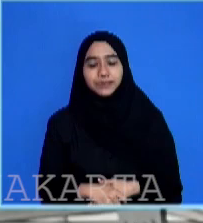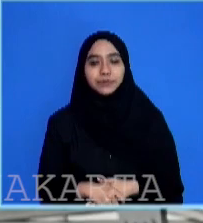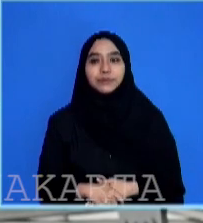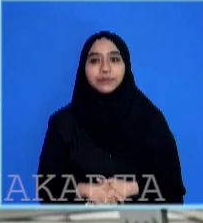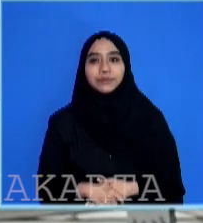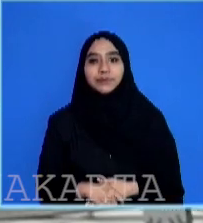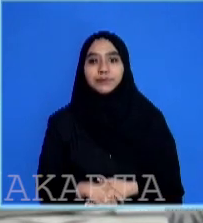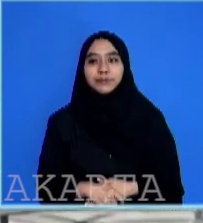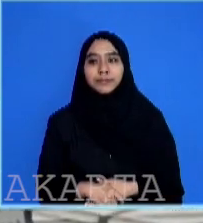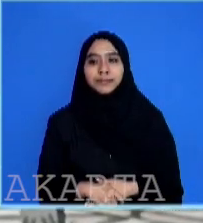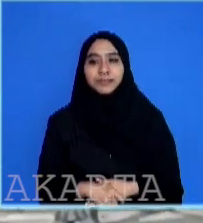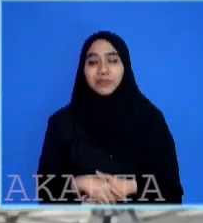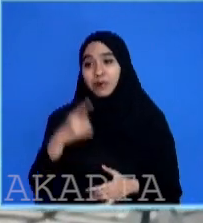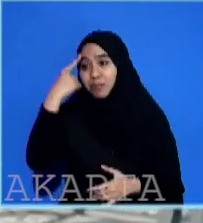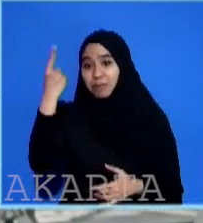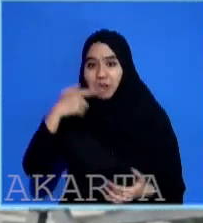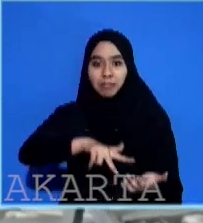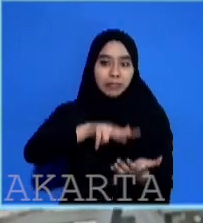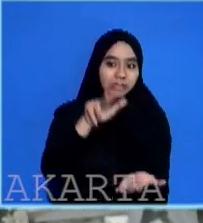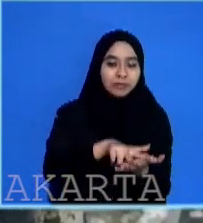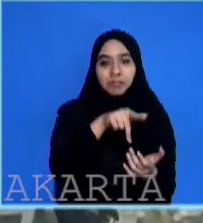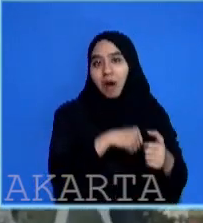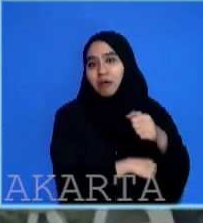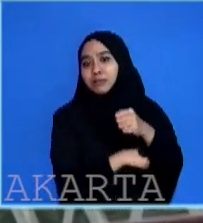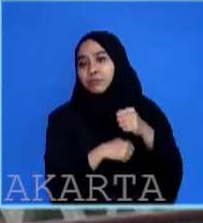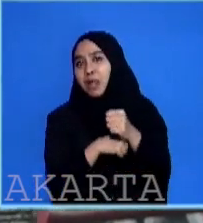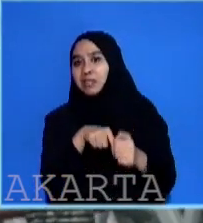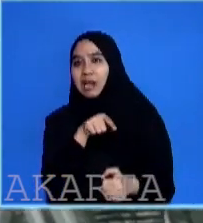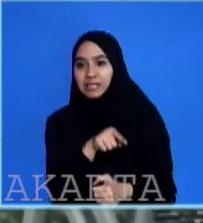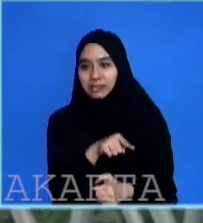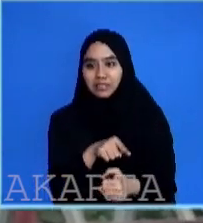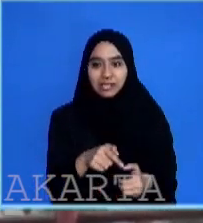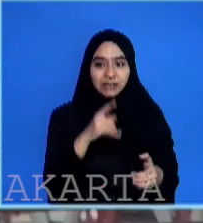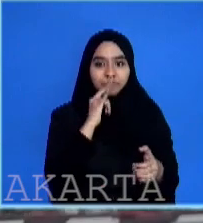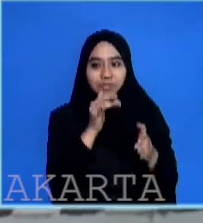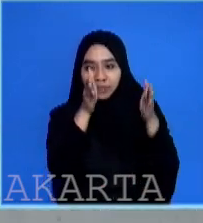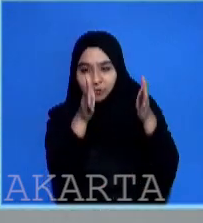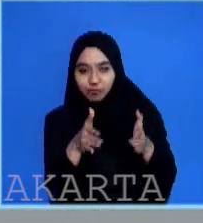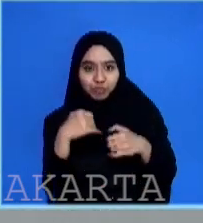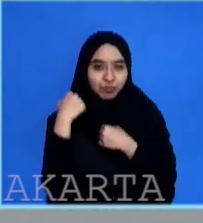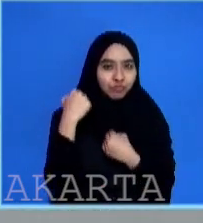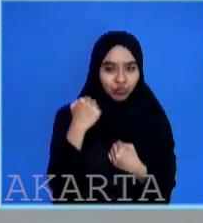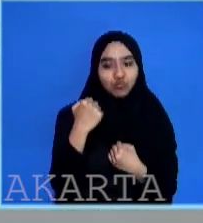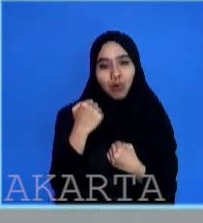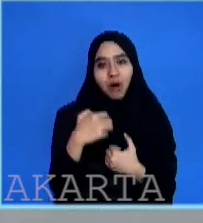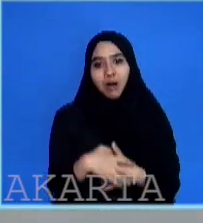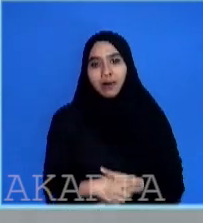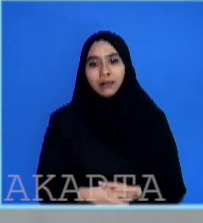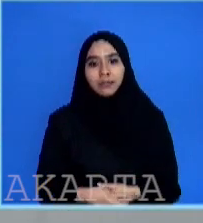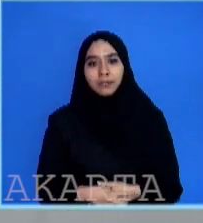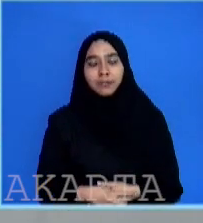Sudarman netepaken bilih Kretek Bantar Min Monumen Perjuangan mekaten palaporanipun jatmiki saking Kulon